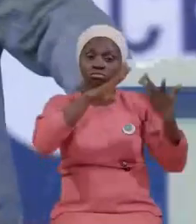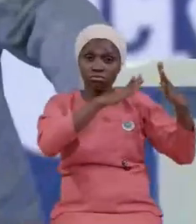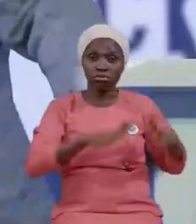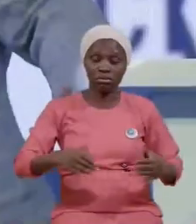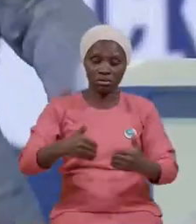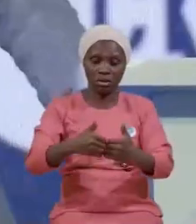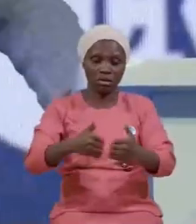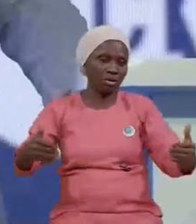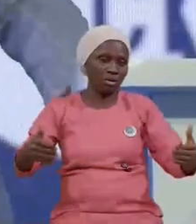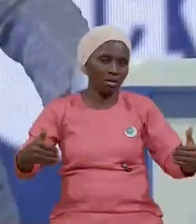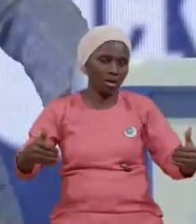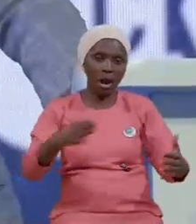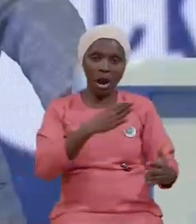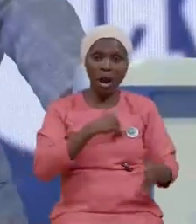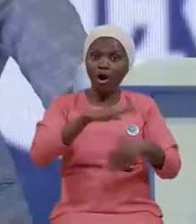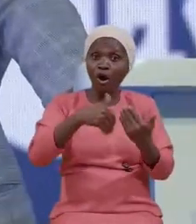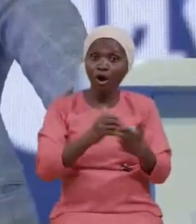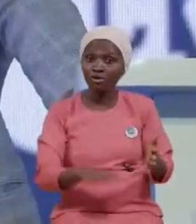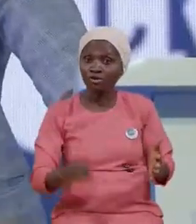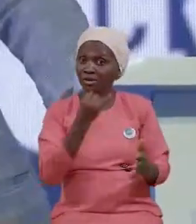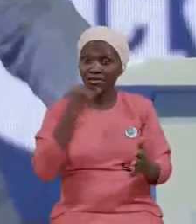Et tous les enfants d'Israël ont traversé.